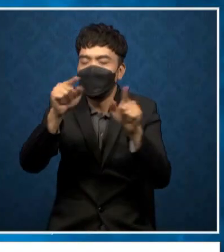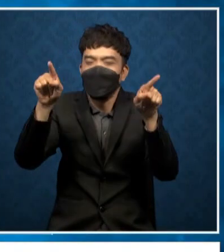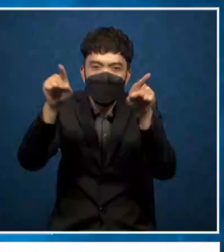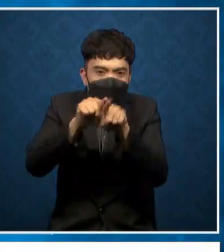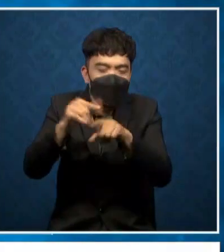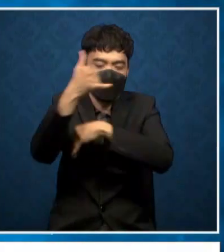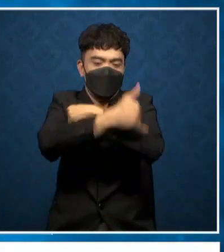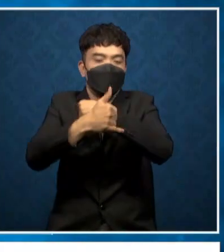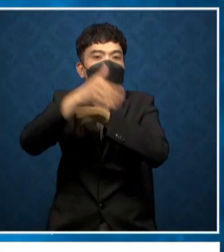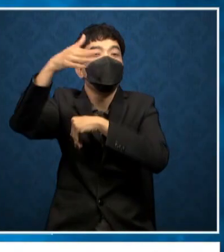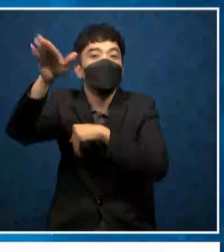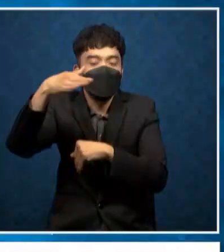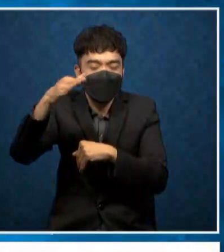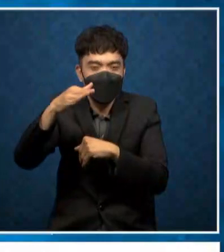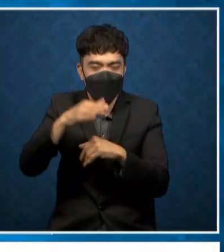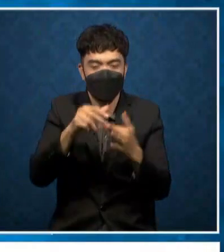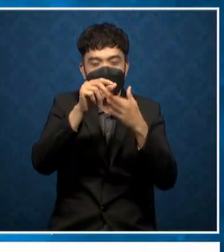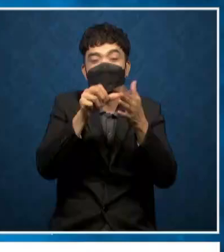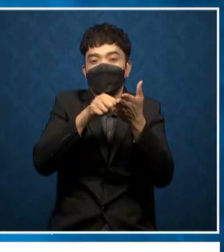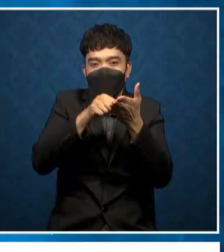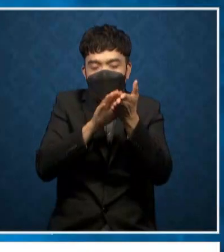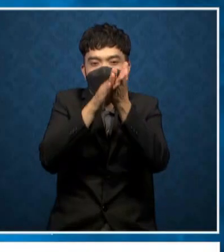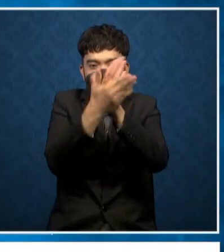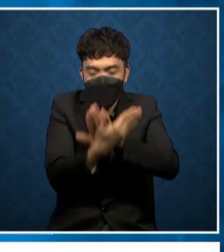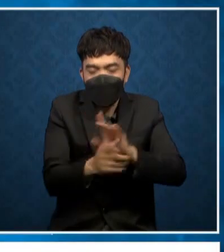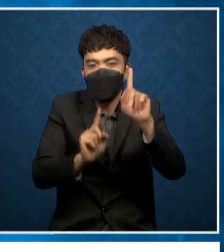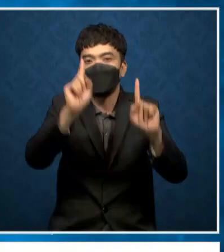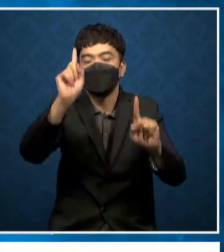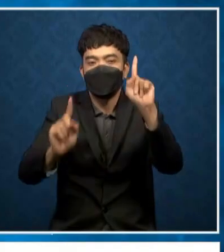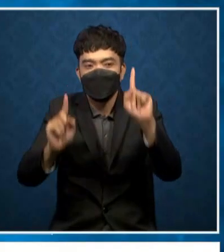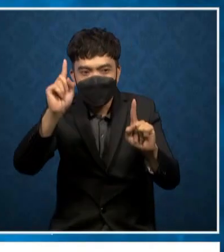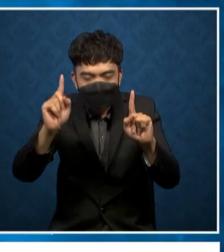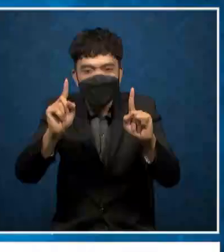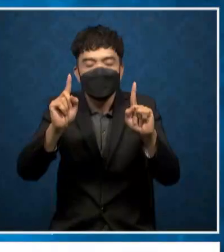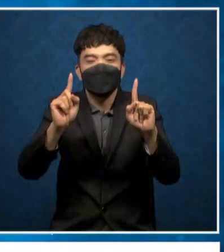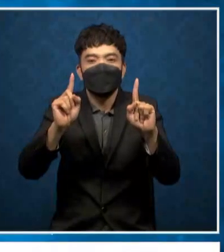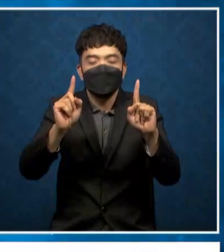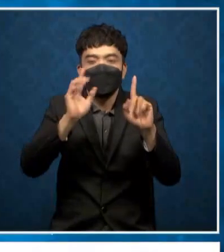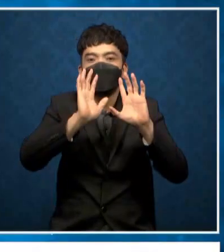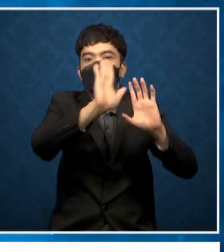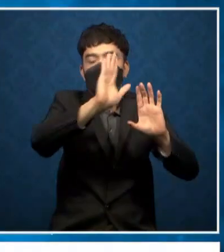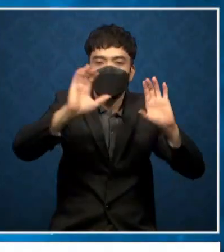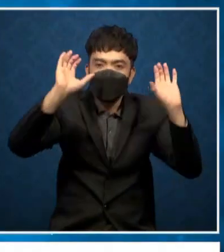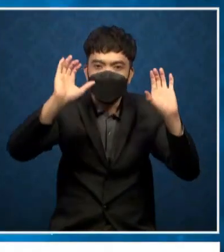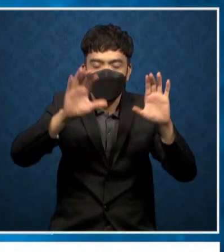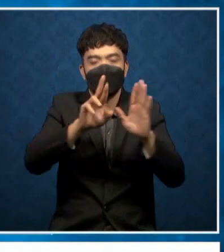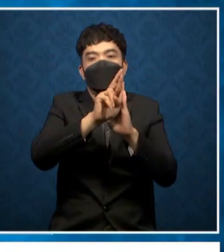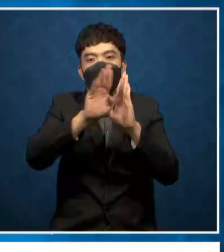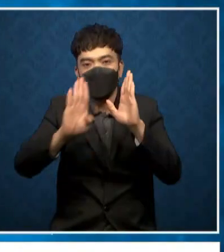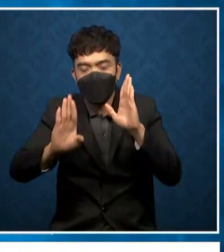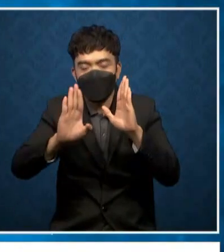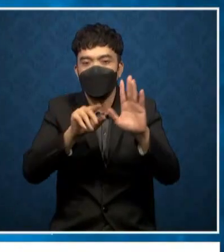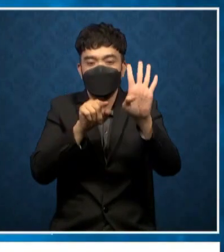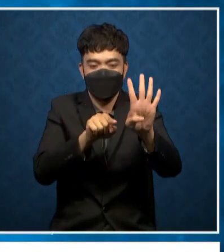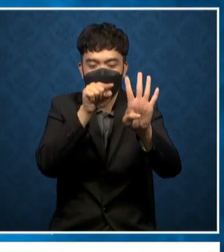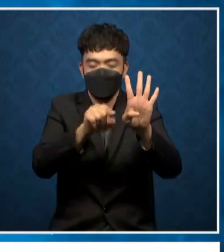ได้ปรเปาหมายเป็รอยละของุ่งานทมีเกฑยการ genre Me Me Unสถานาของรุงานพากรัศในการเป็ระบบรชการ 4.